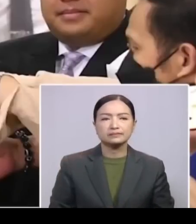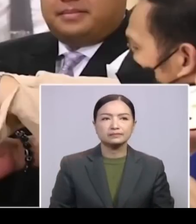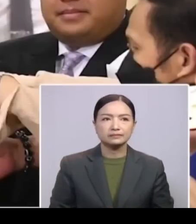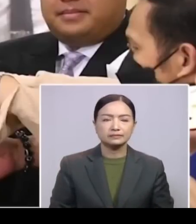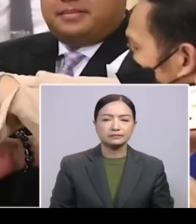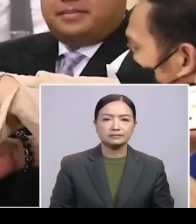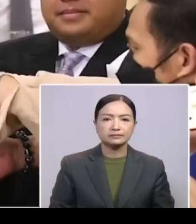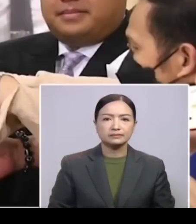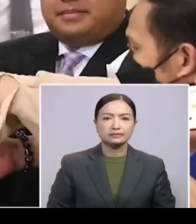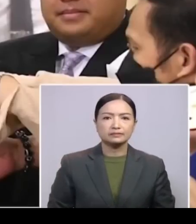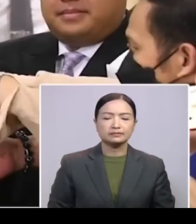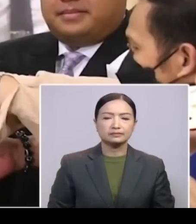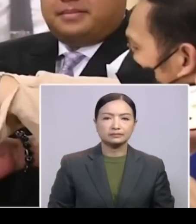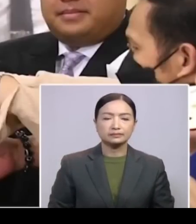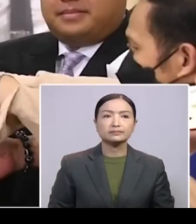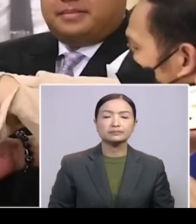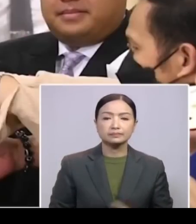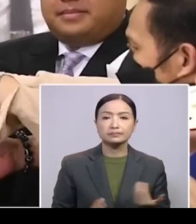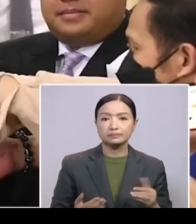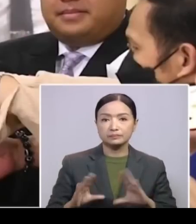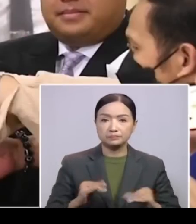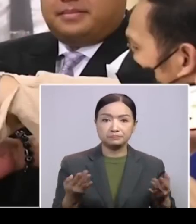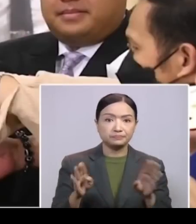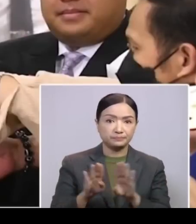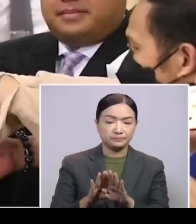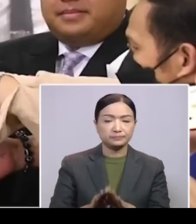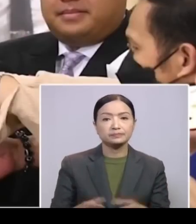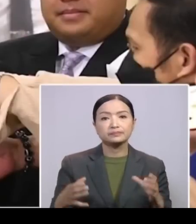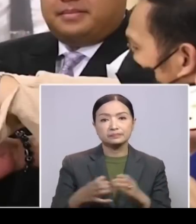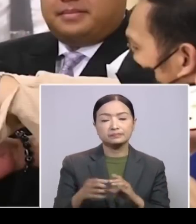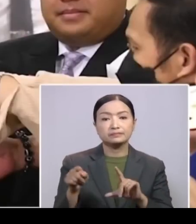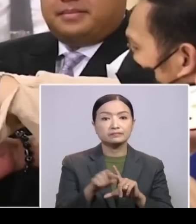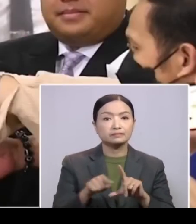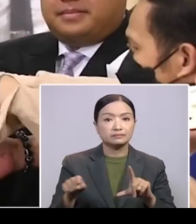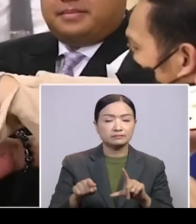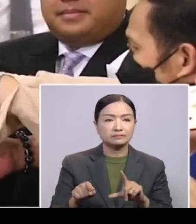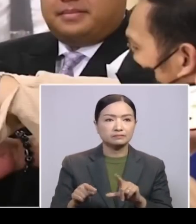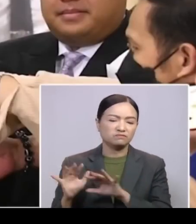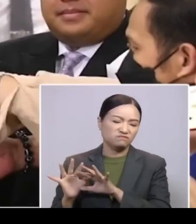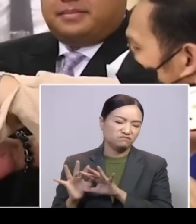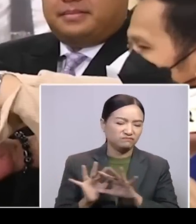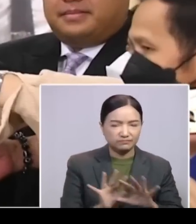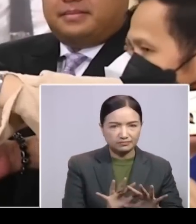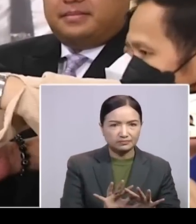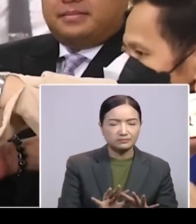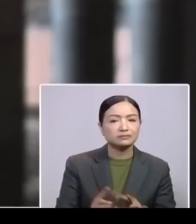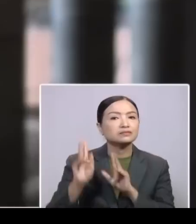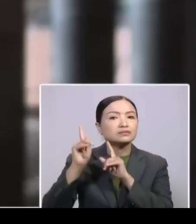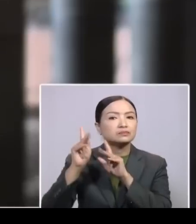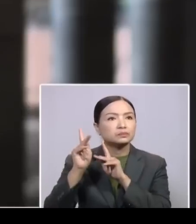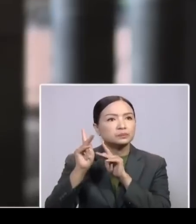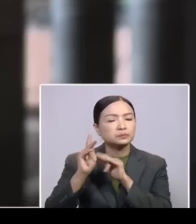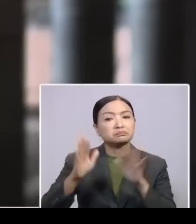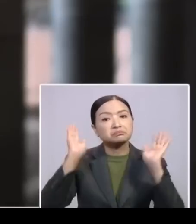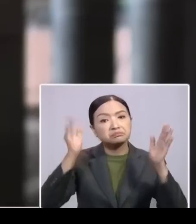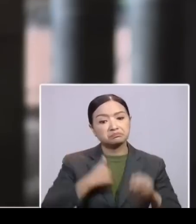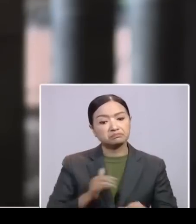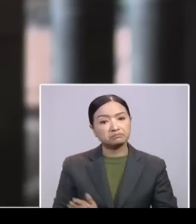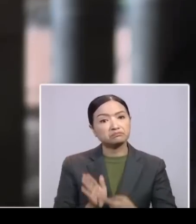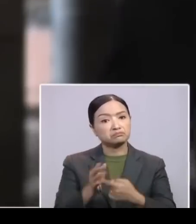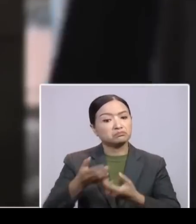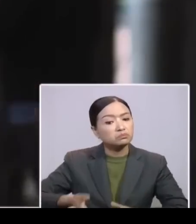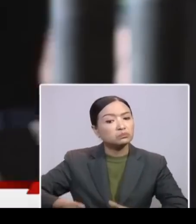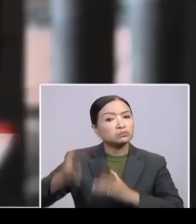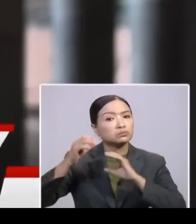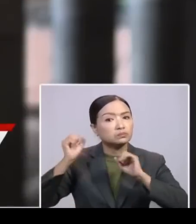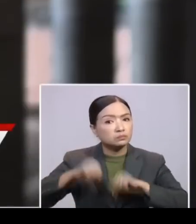ค่ะและหลังจากปิดประชุมแล้วค่ะทางด้านของพรรคก้าวไกลค่ะก็ลงมาแถลงข่าวกับสื่อมวลชนนะคะยืนยันค่ะว่าที่เสนอให้ทบทวนม